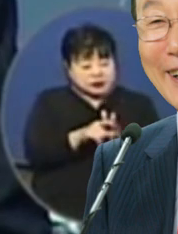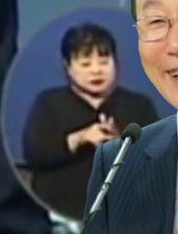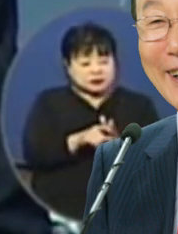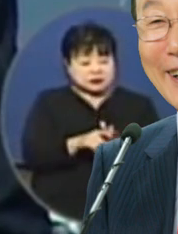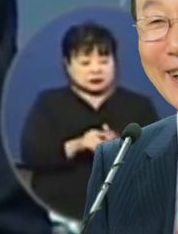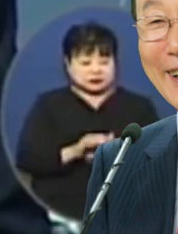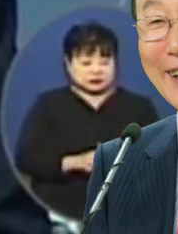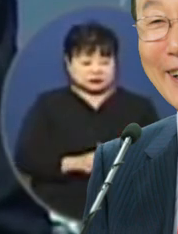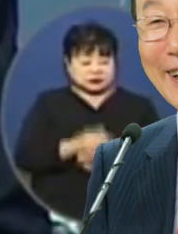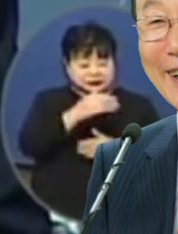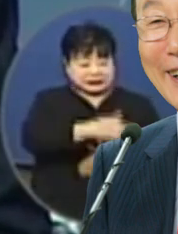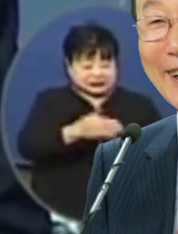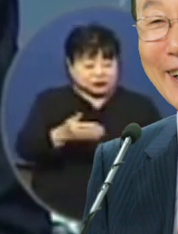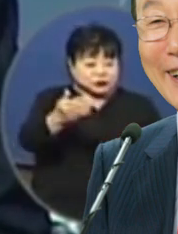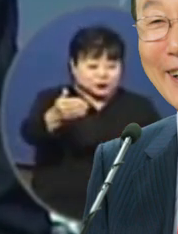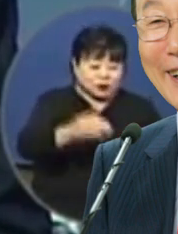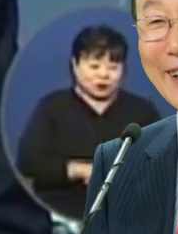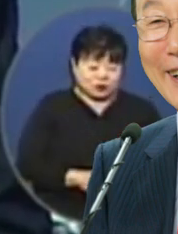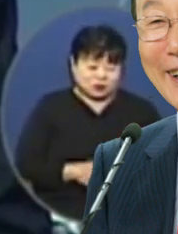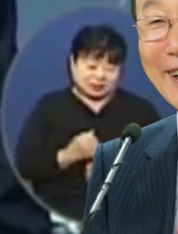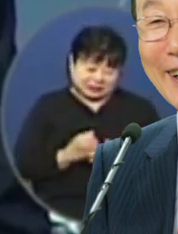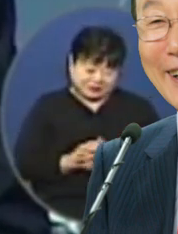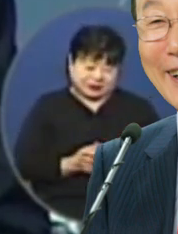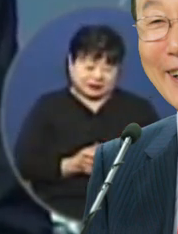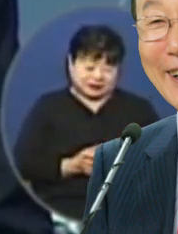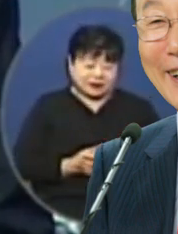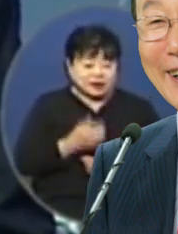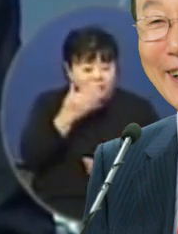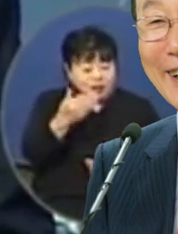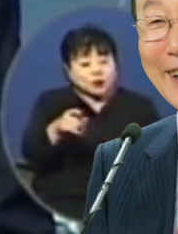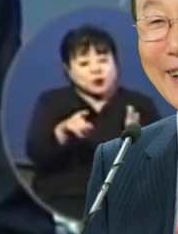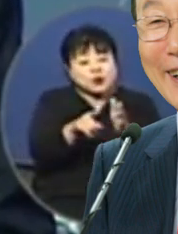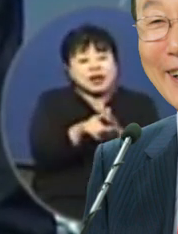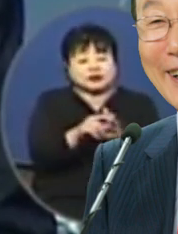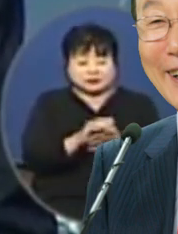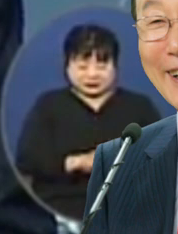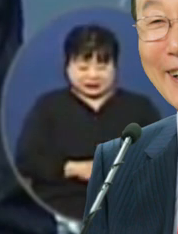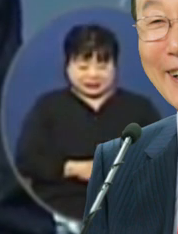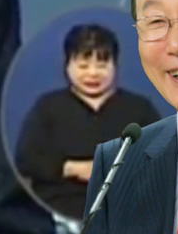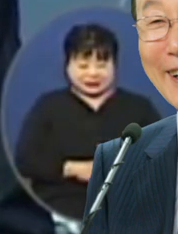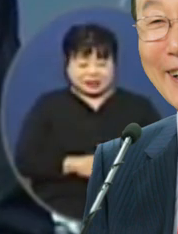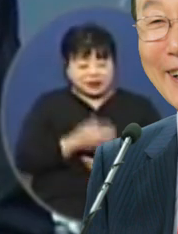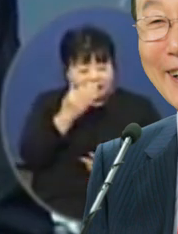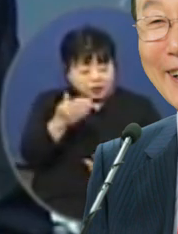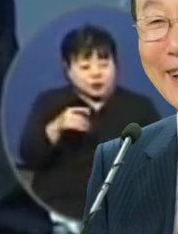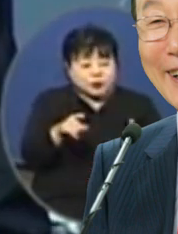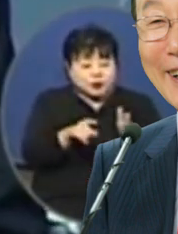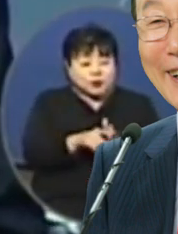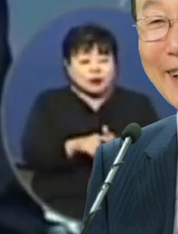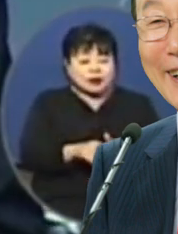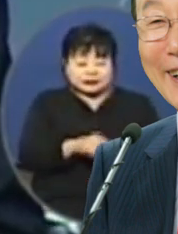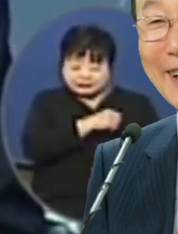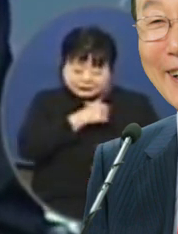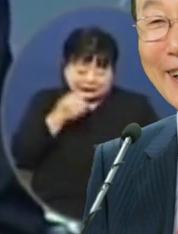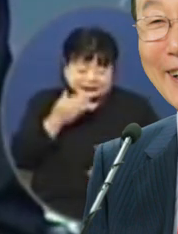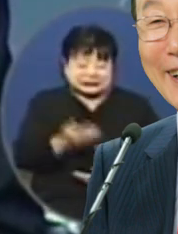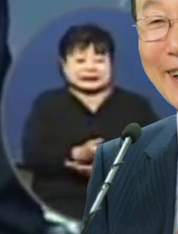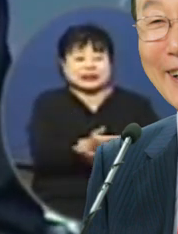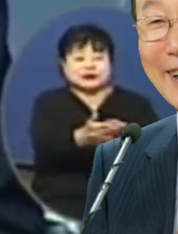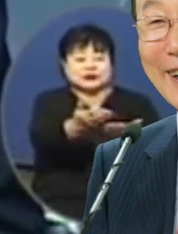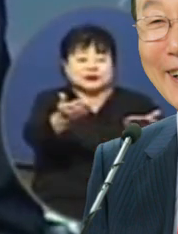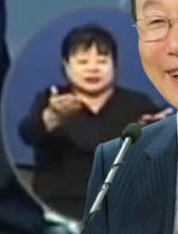한상 차려놓았던 것입니다. 그러므로 이것은 여러분을 위한 것입니다. 여러분을 위해서 진수성찬 차려놓은